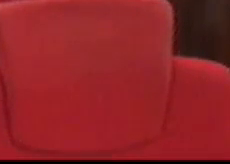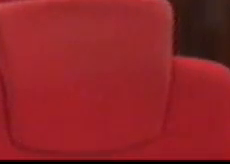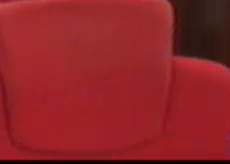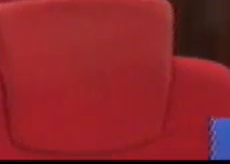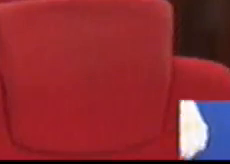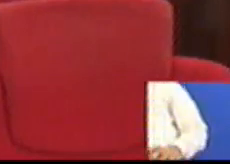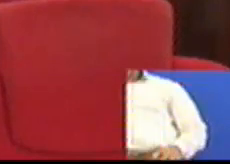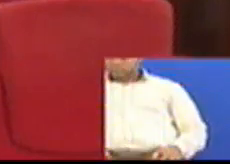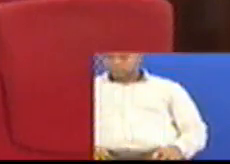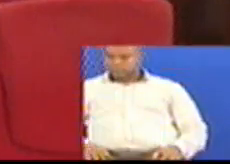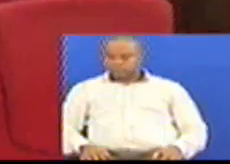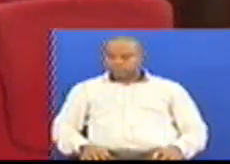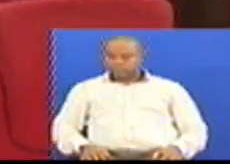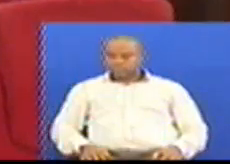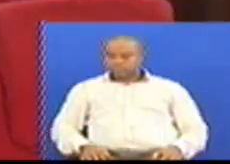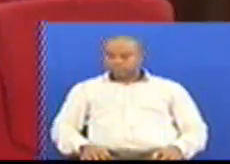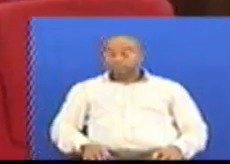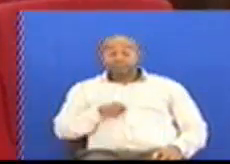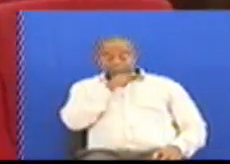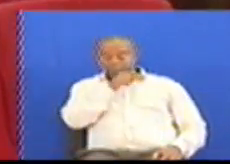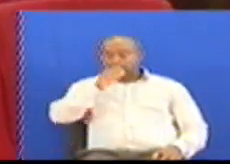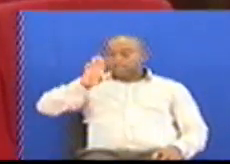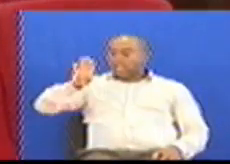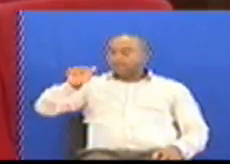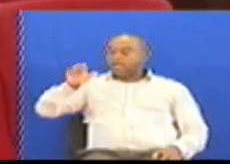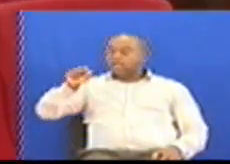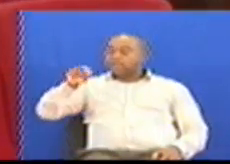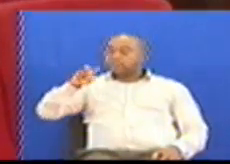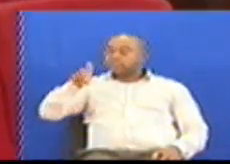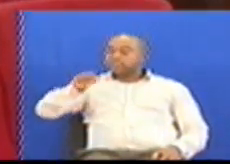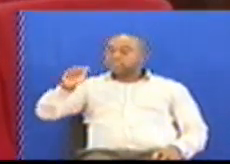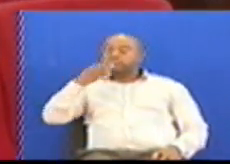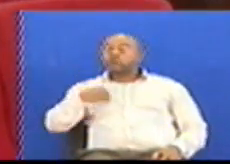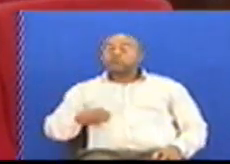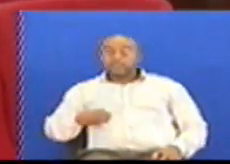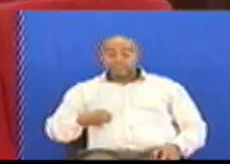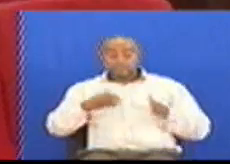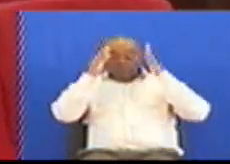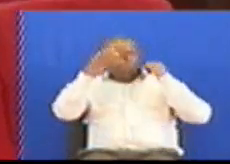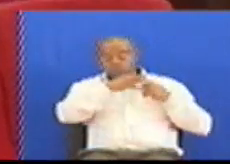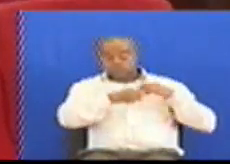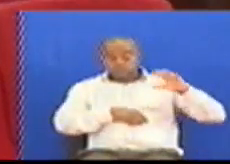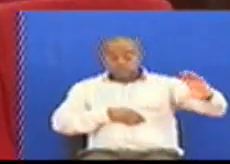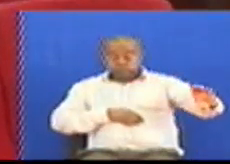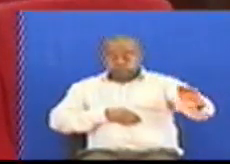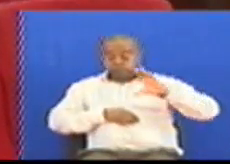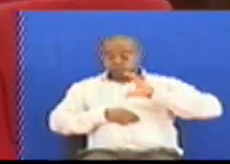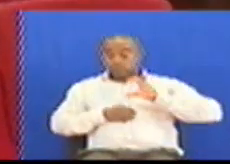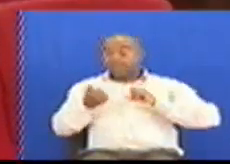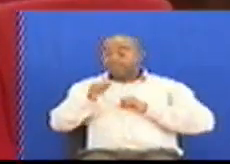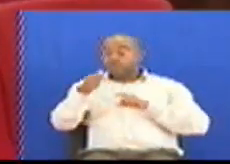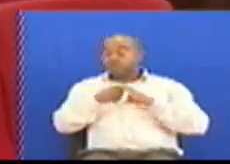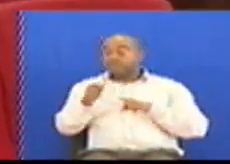mpya ya Basanza ya sekondari. Mheshimiwa waziri, umenipatia milioni